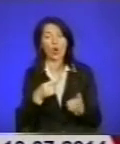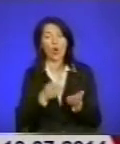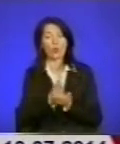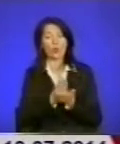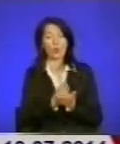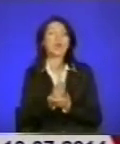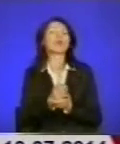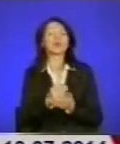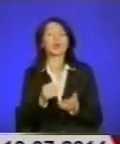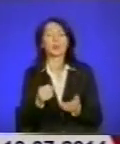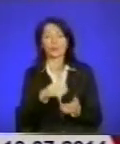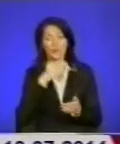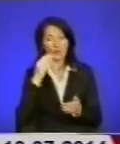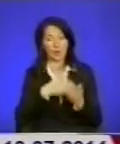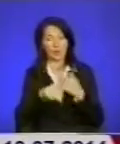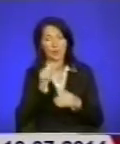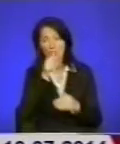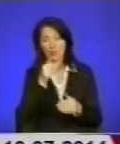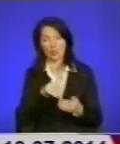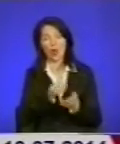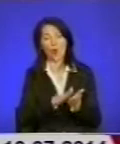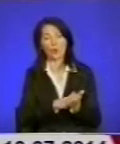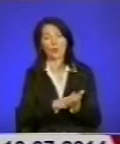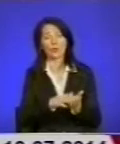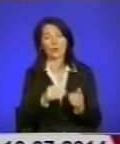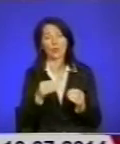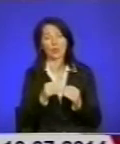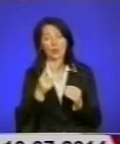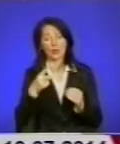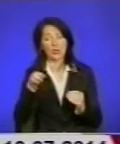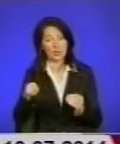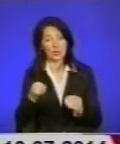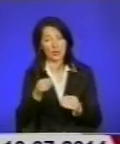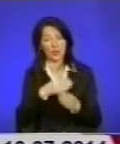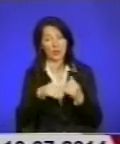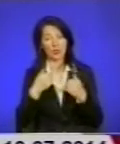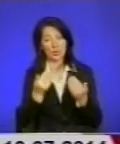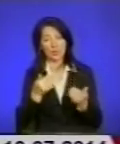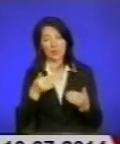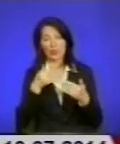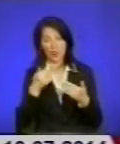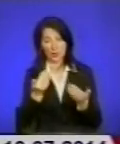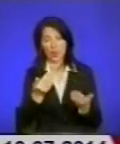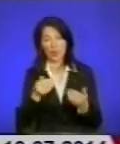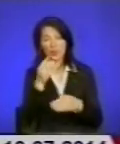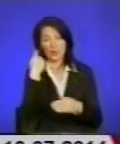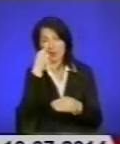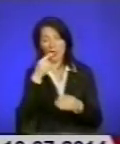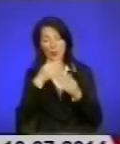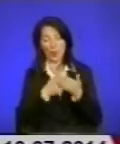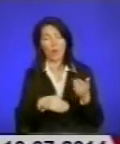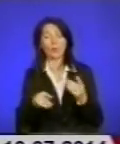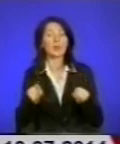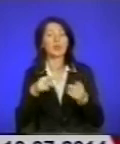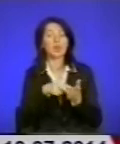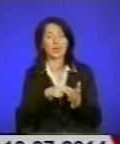обліку 20 тисяч осіб. До них звертаються з індивідуальними програмами реабілітації та за направленням управління